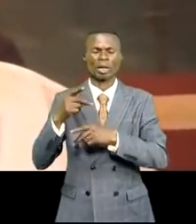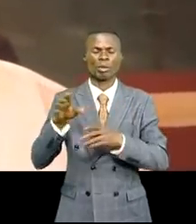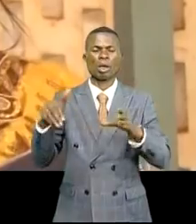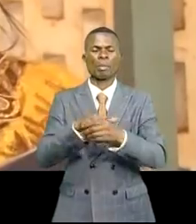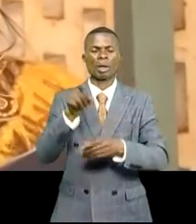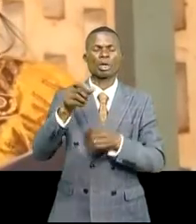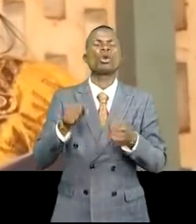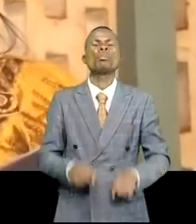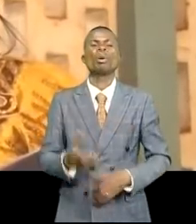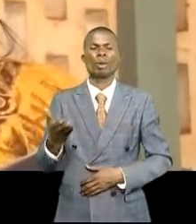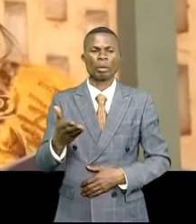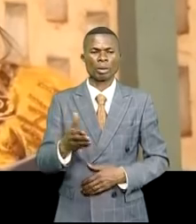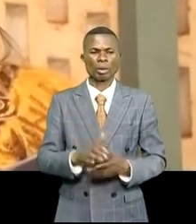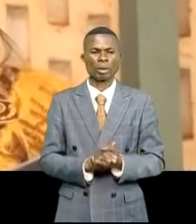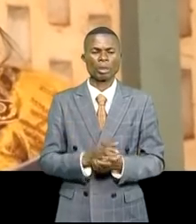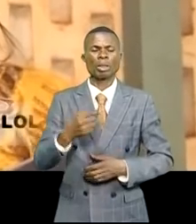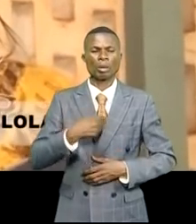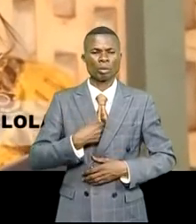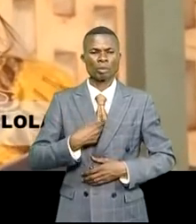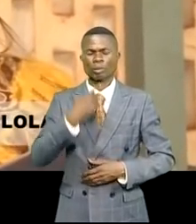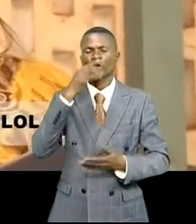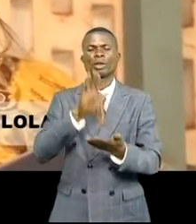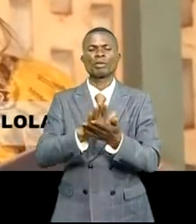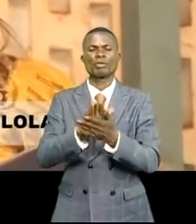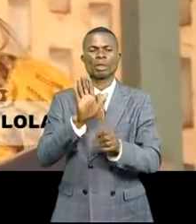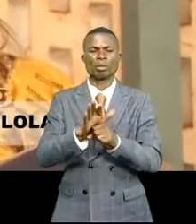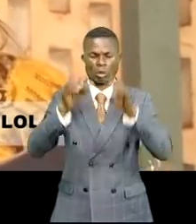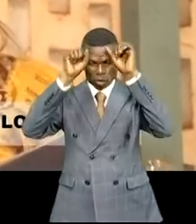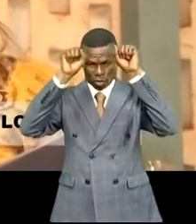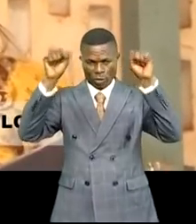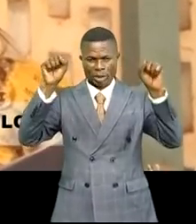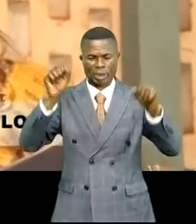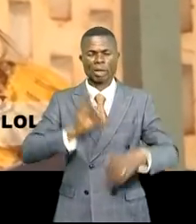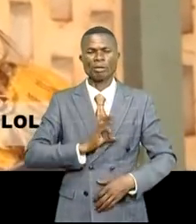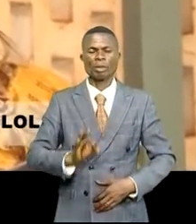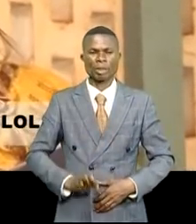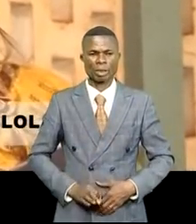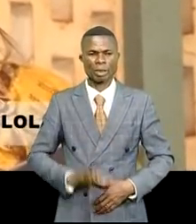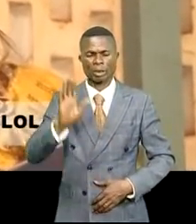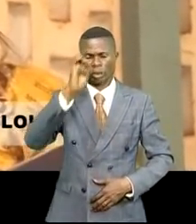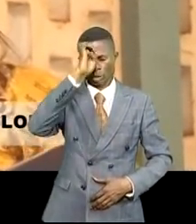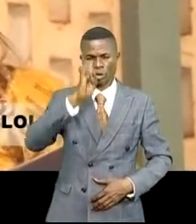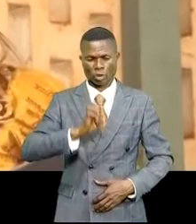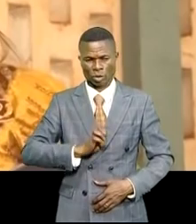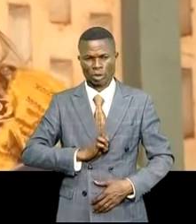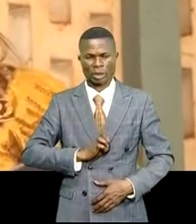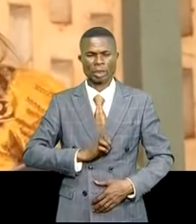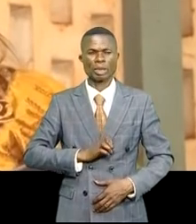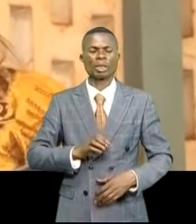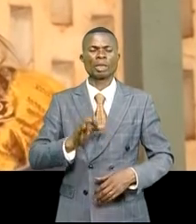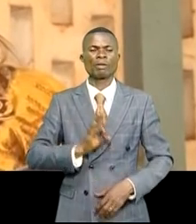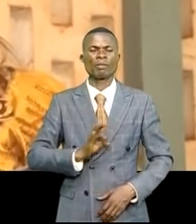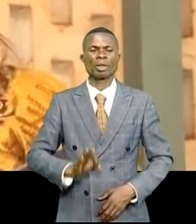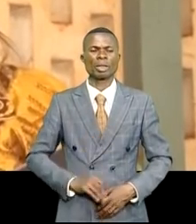mari. Je remercie très sincèrement le président de la République, chef de l'État, son excellence Félix Antoine Tshisekedi